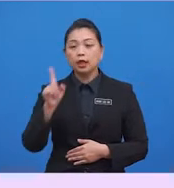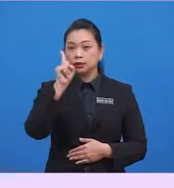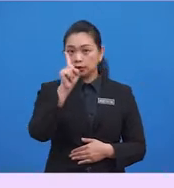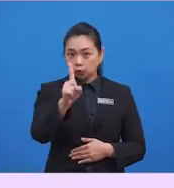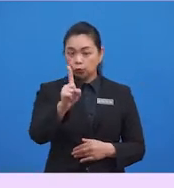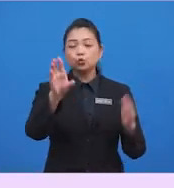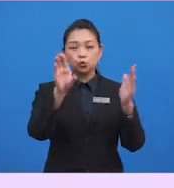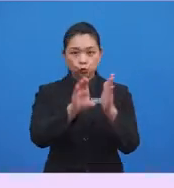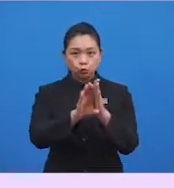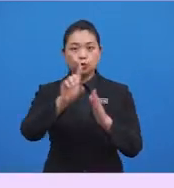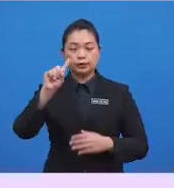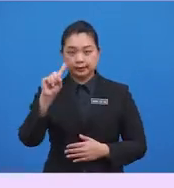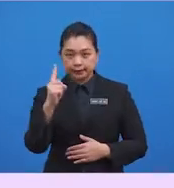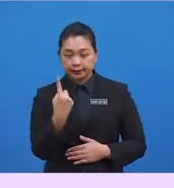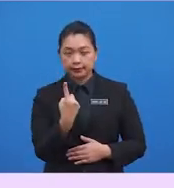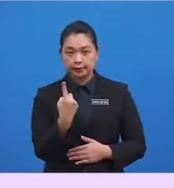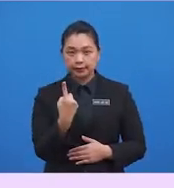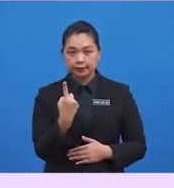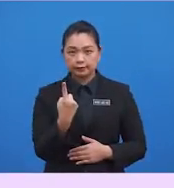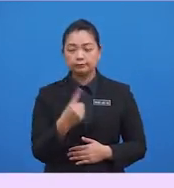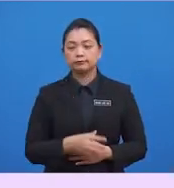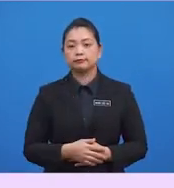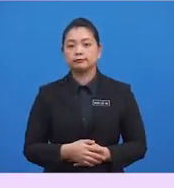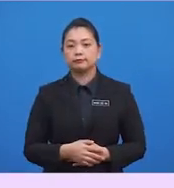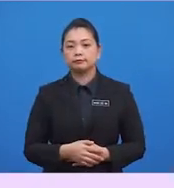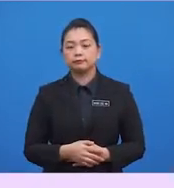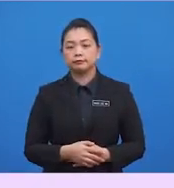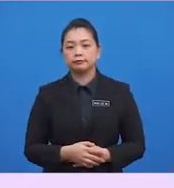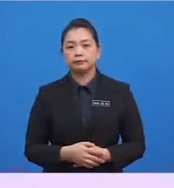hanyalah salah satu contoh bentangan dari sebuah kuboid.